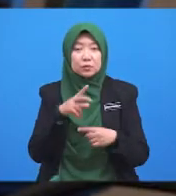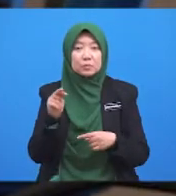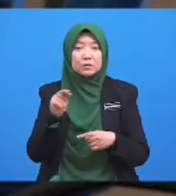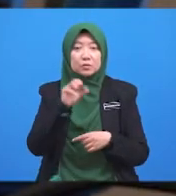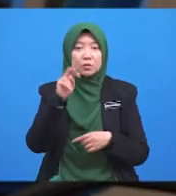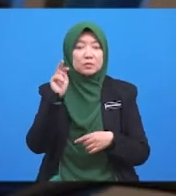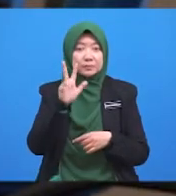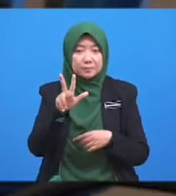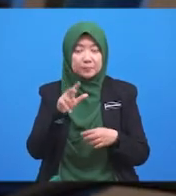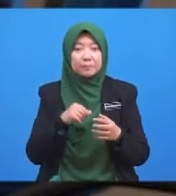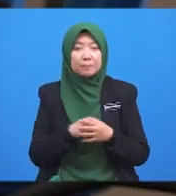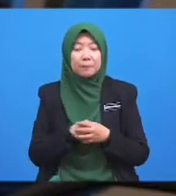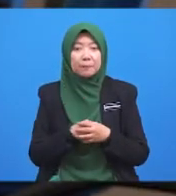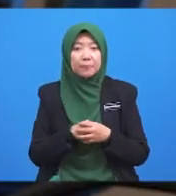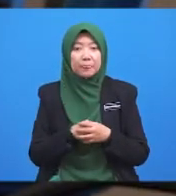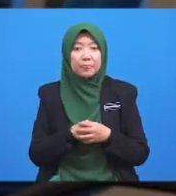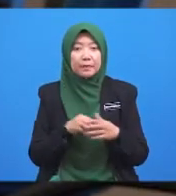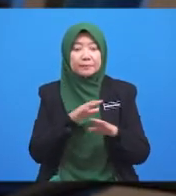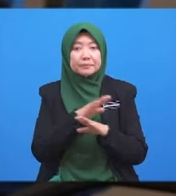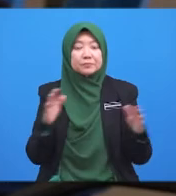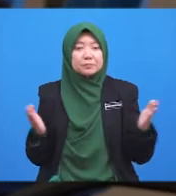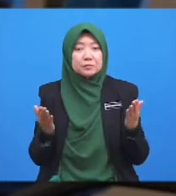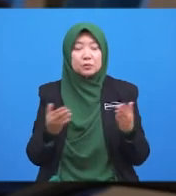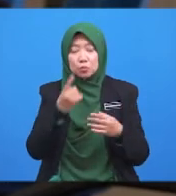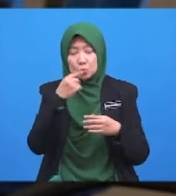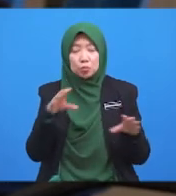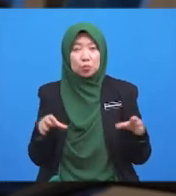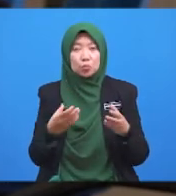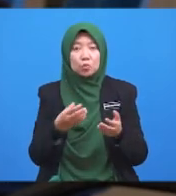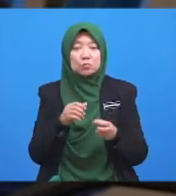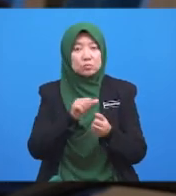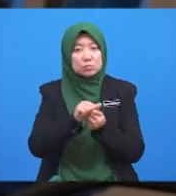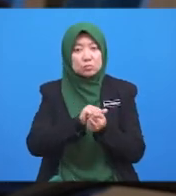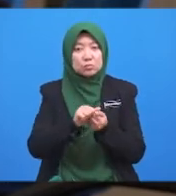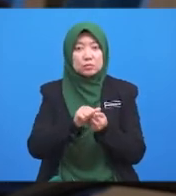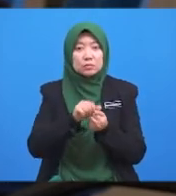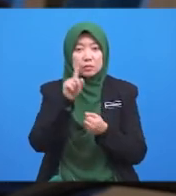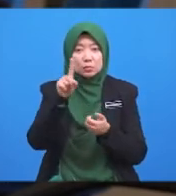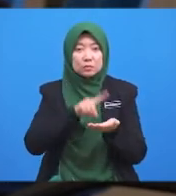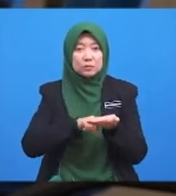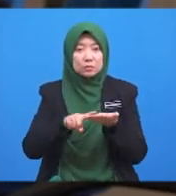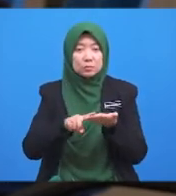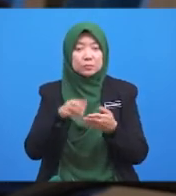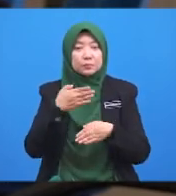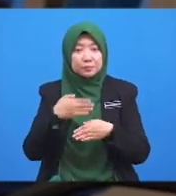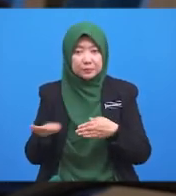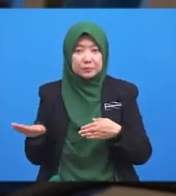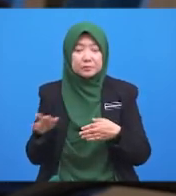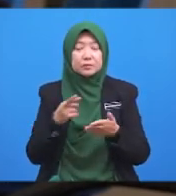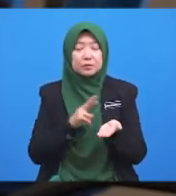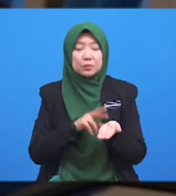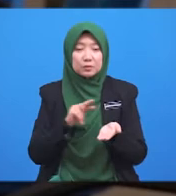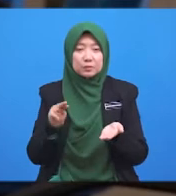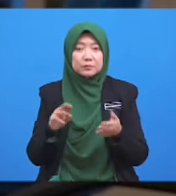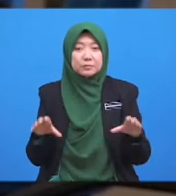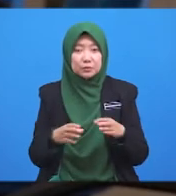Jawapan bagi soalan nombor 3, tidak digalakkan melakukan scrub selama 1 minggu selepas